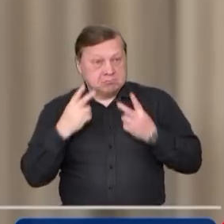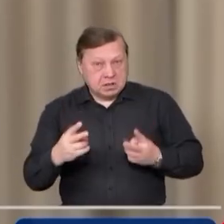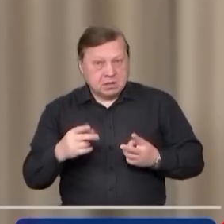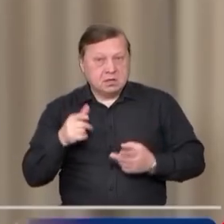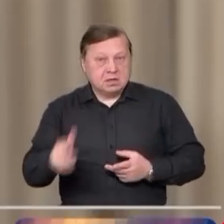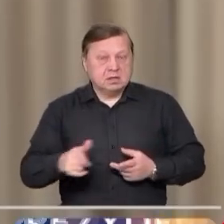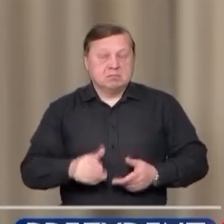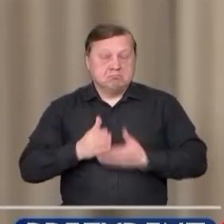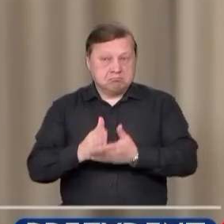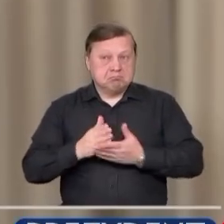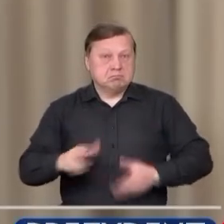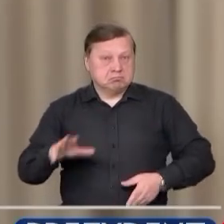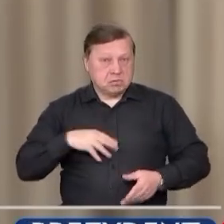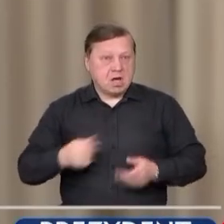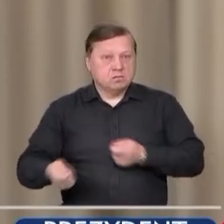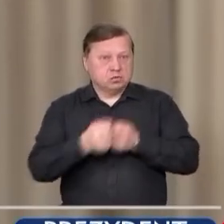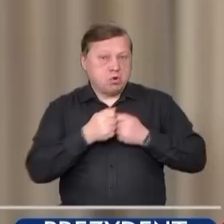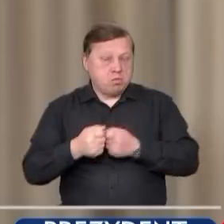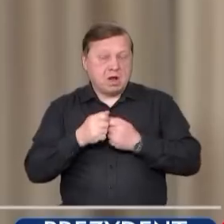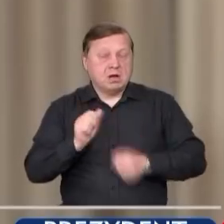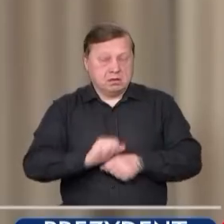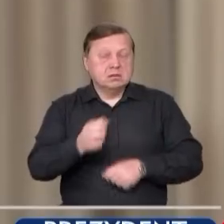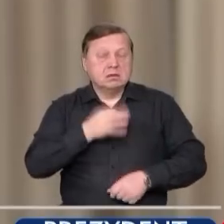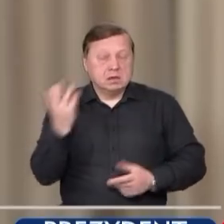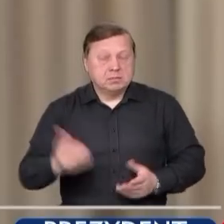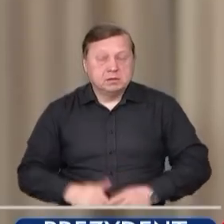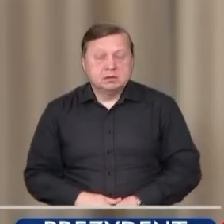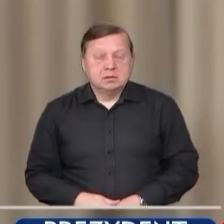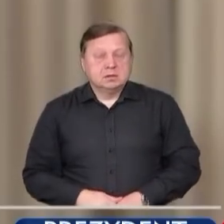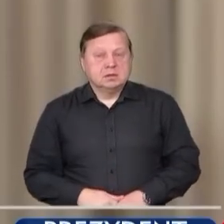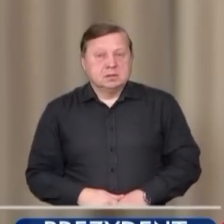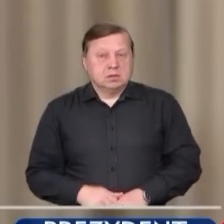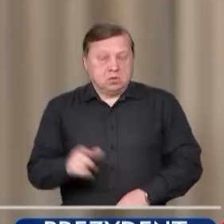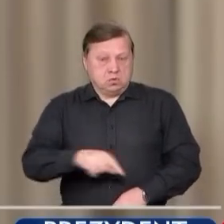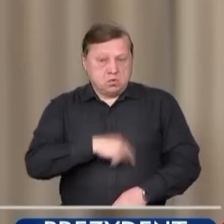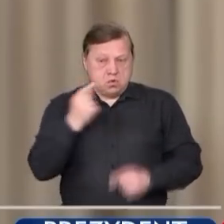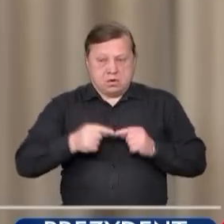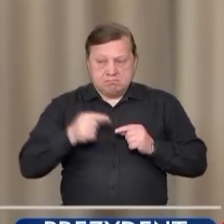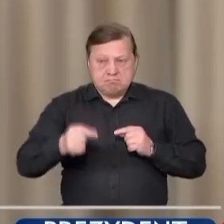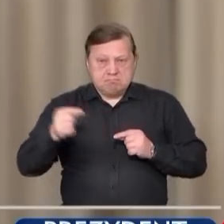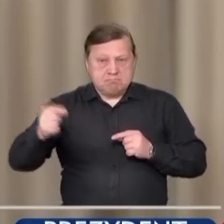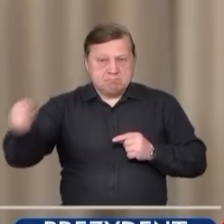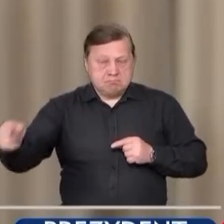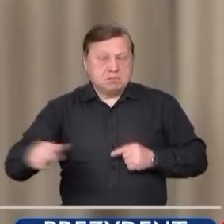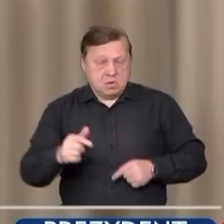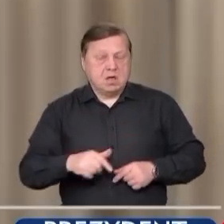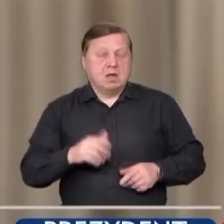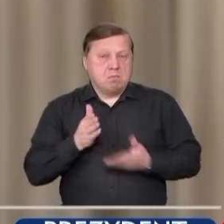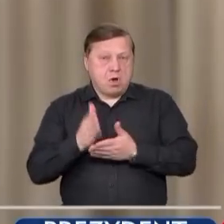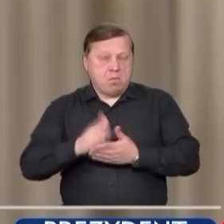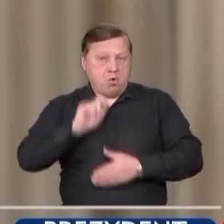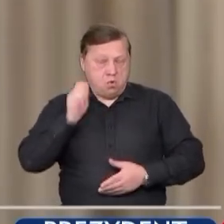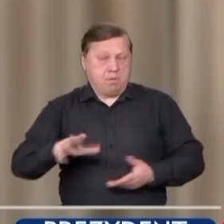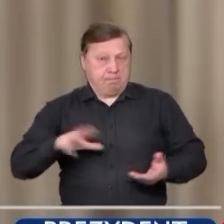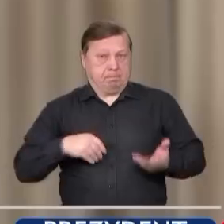narody dobrej woli, jeżeli współpracują ze sobą. Pokazuje ona długofalowe zaangażowanie na rzecz pomocy Ukrainie